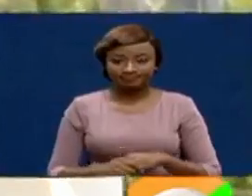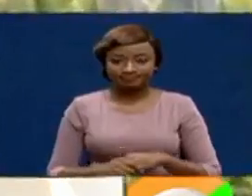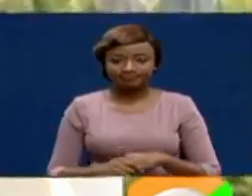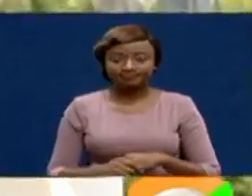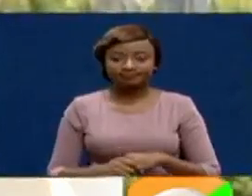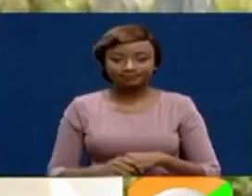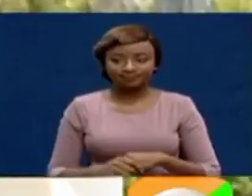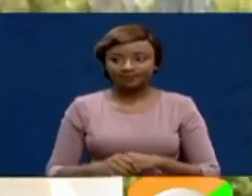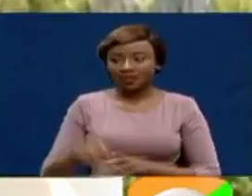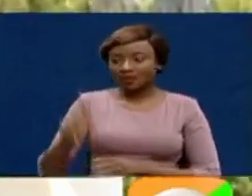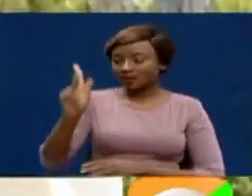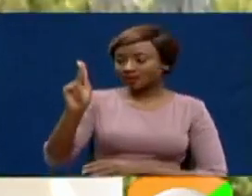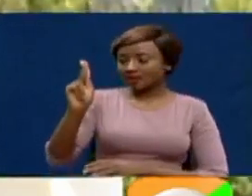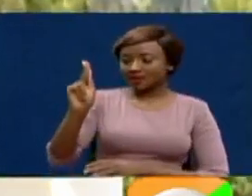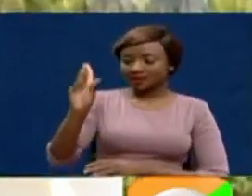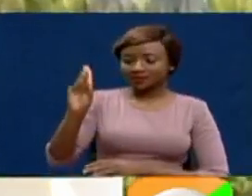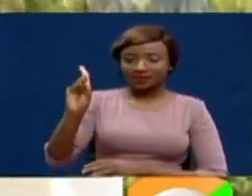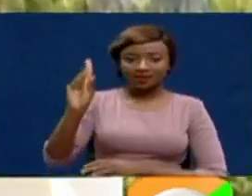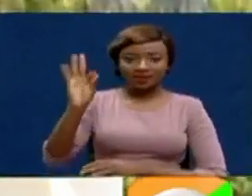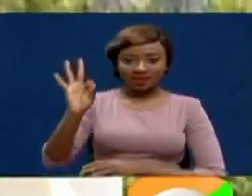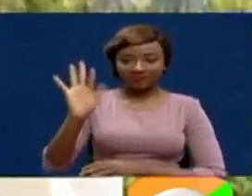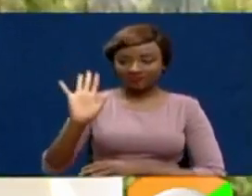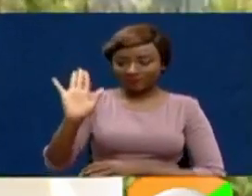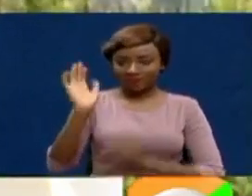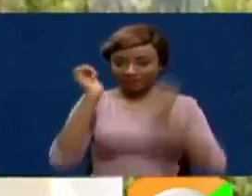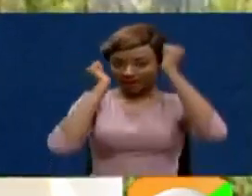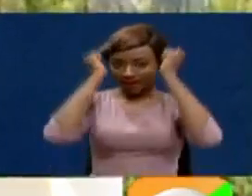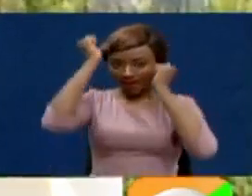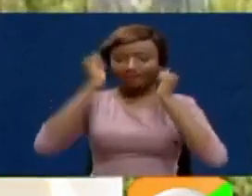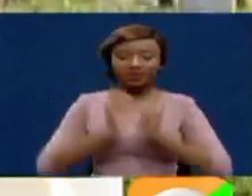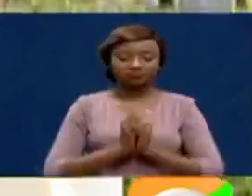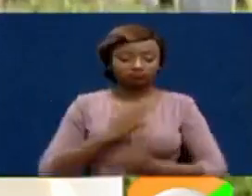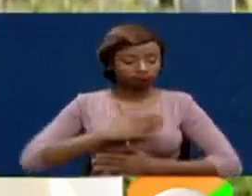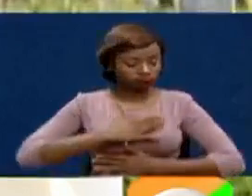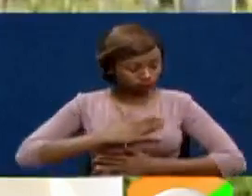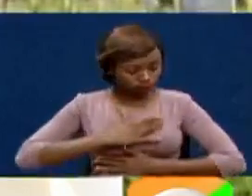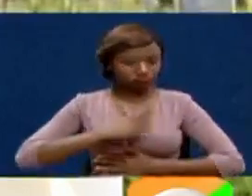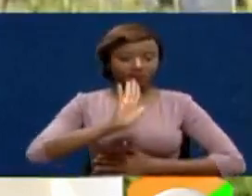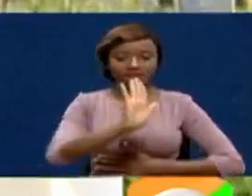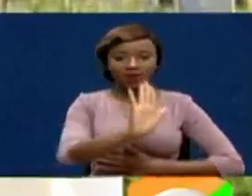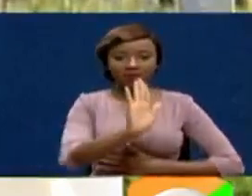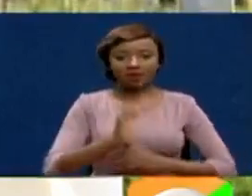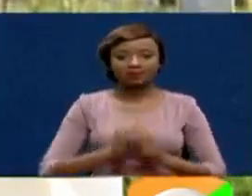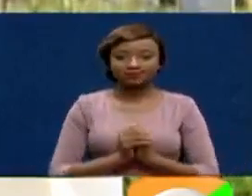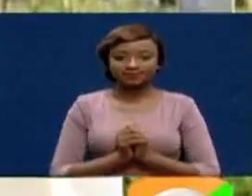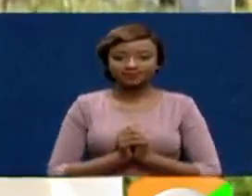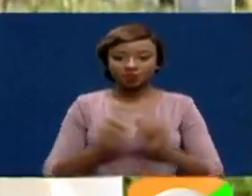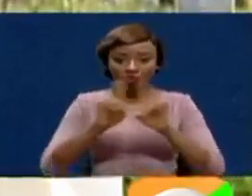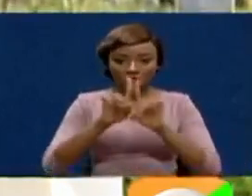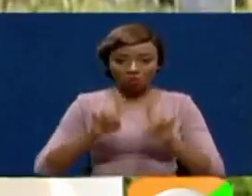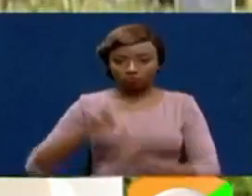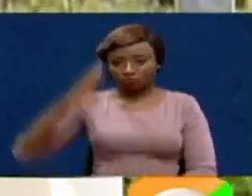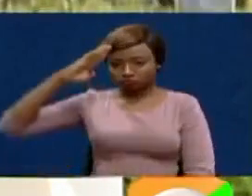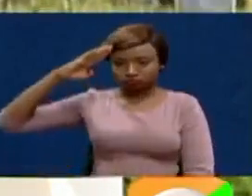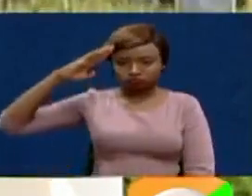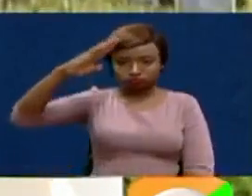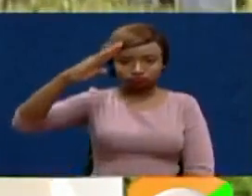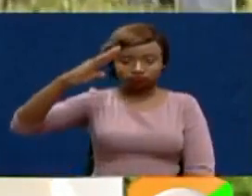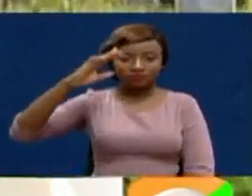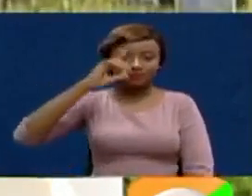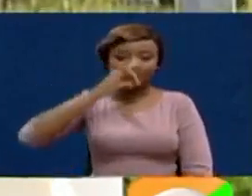Wanajeshi wa KDF wakimpa heshima ya mwisho amiri jeshi mkuu mstaafu na saluti ya mwisho